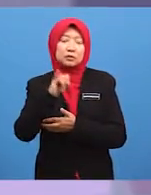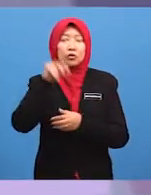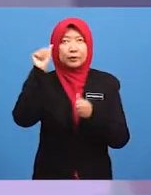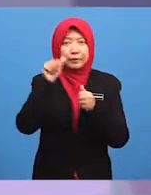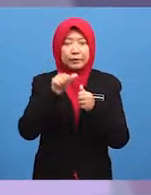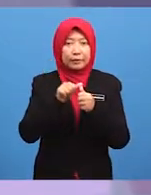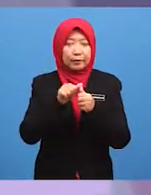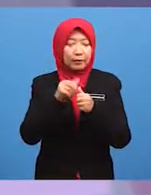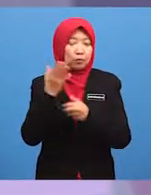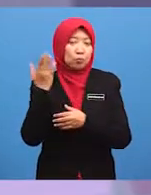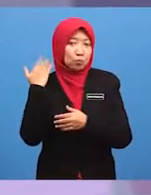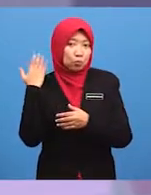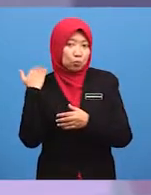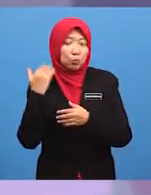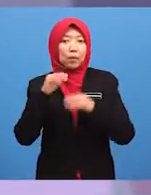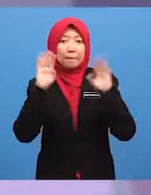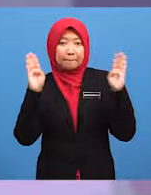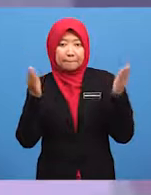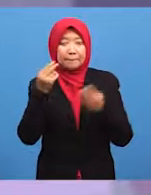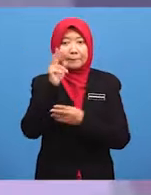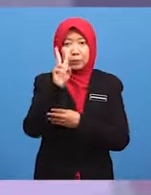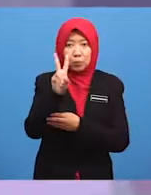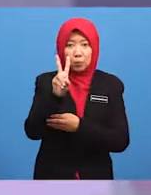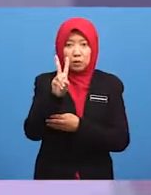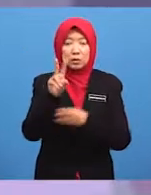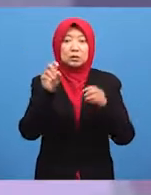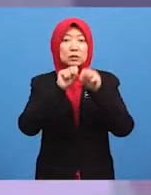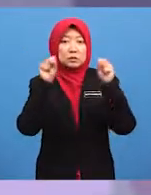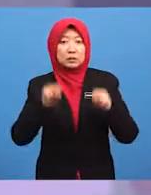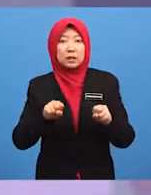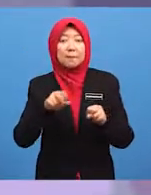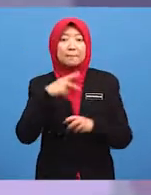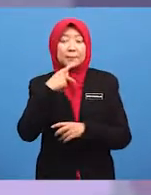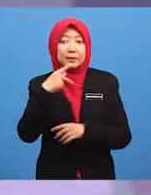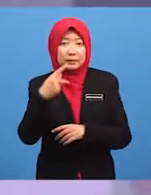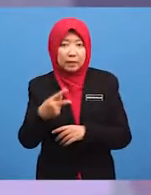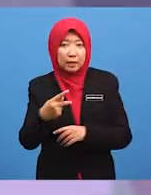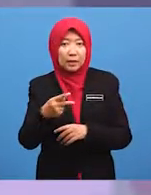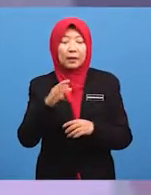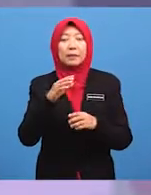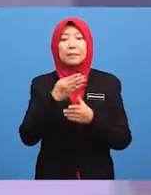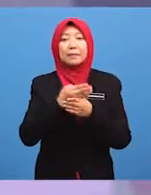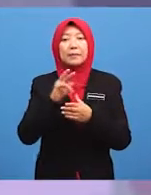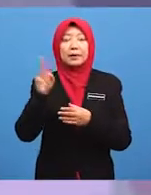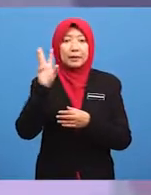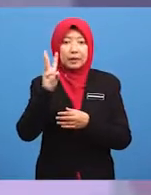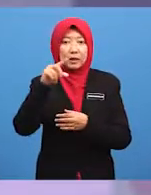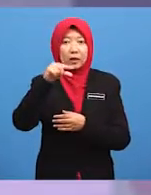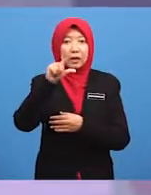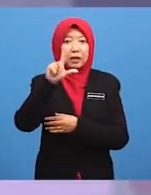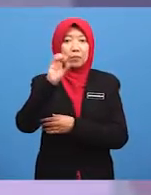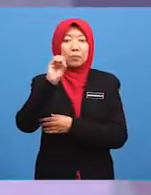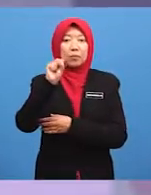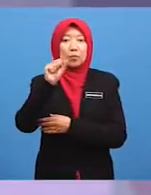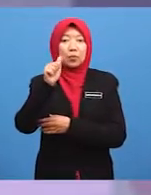2 dalam subtajuk Sistem Pemerintahan di muka surat 26 bahagian glosari,